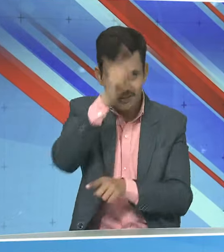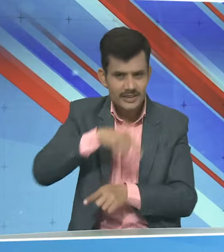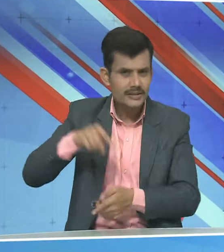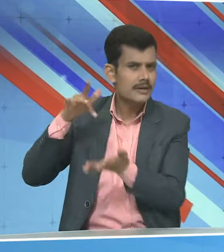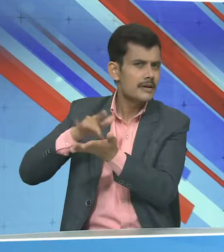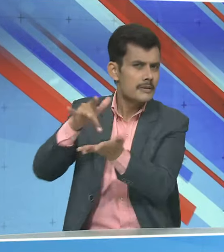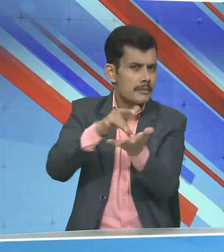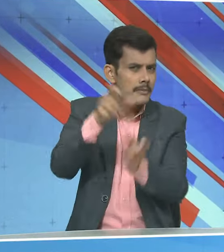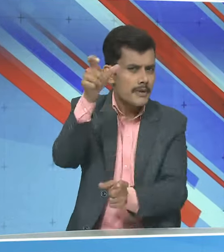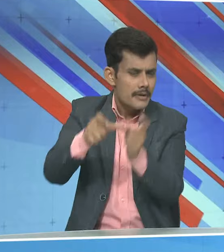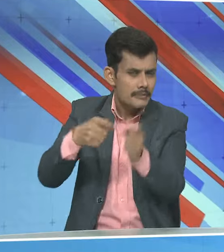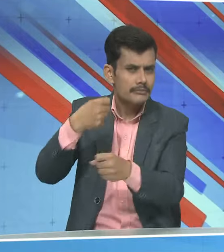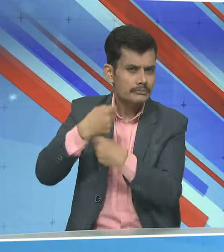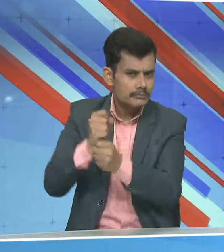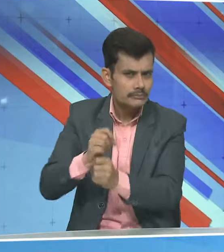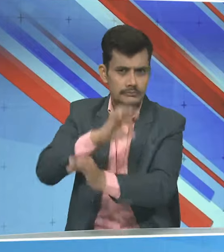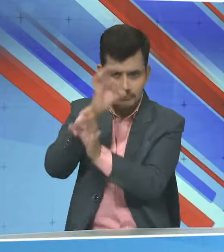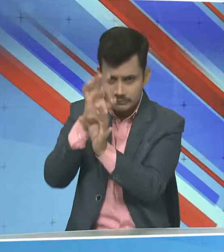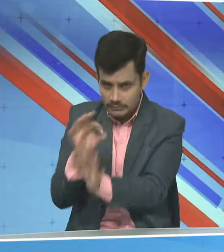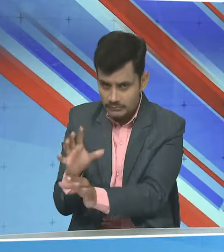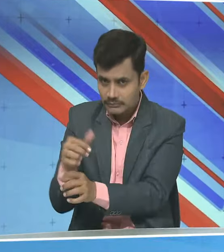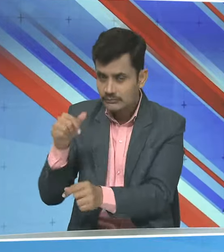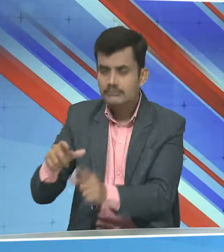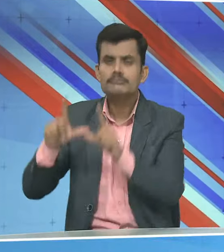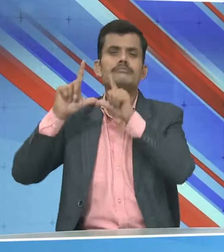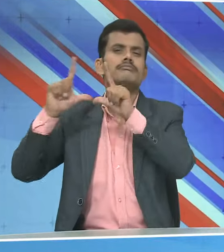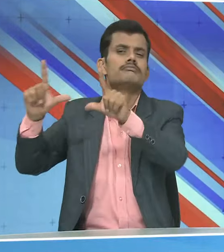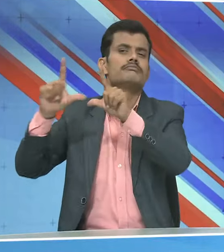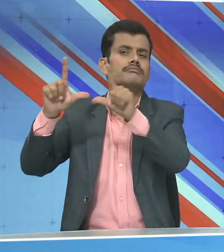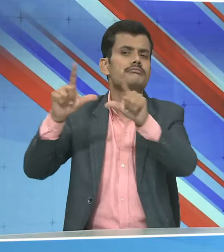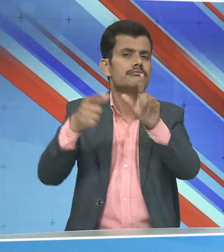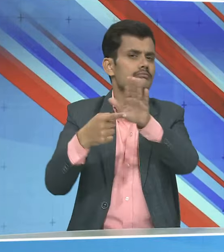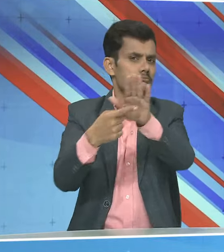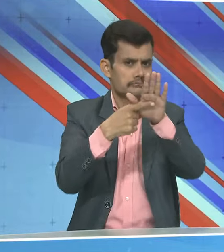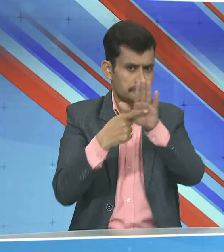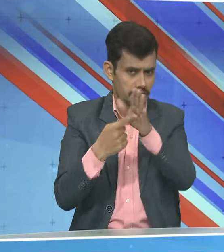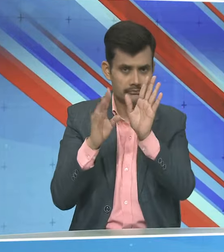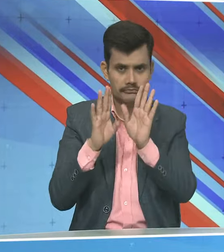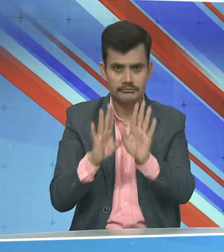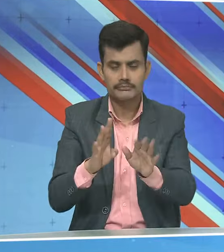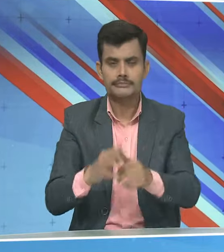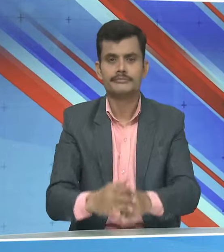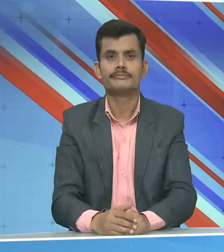के कलाकारों द्वारा बनाई गई कलाकृतियों को इसमें प्रदर्शित किया गया है।